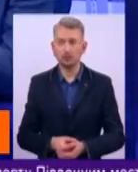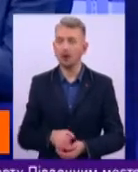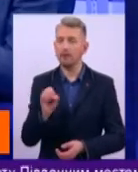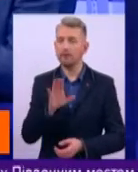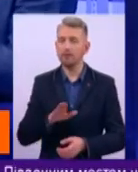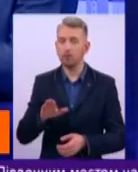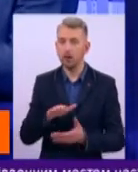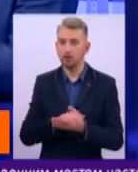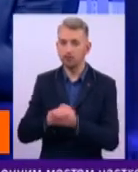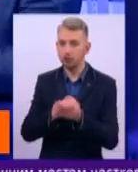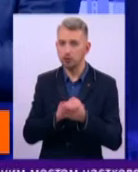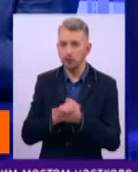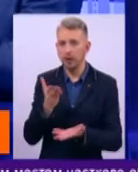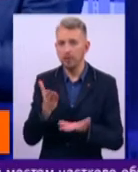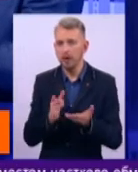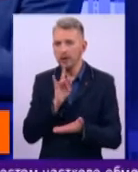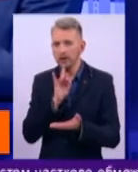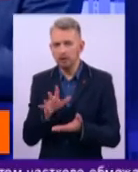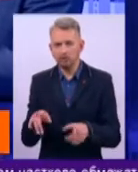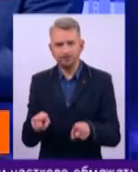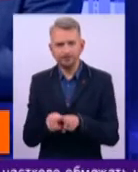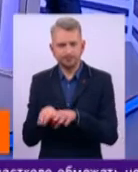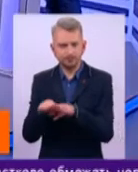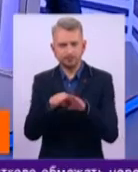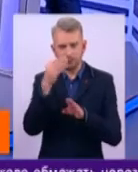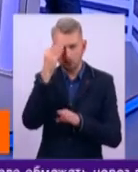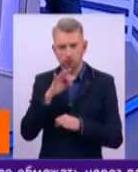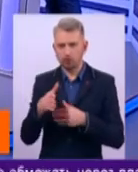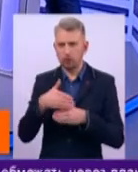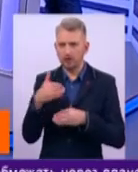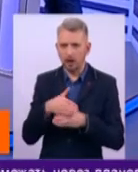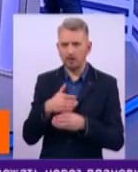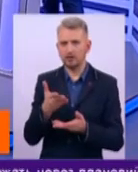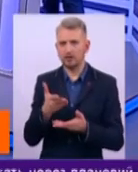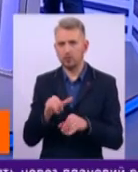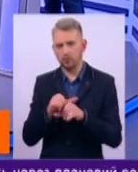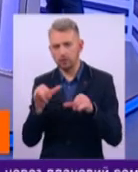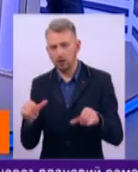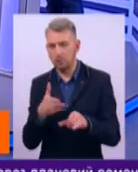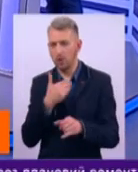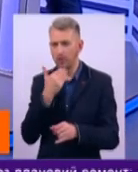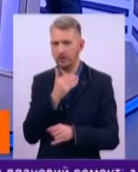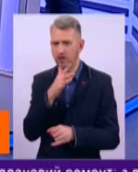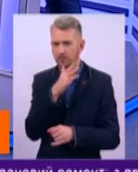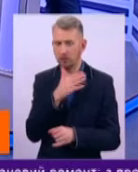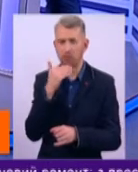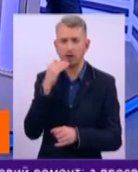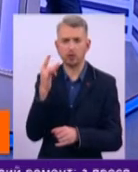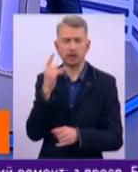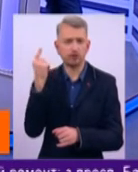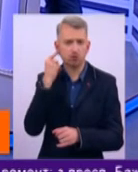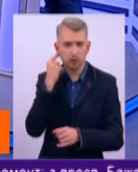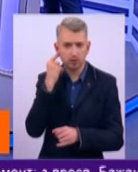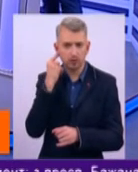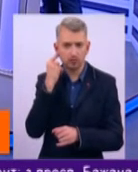Європейському Союзі, напевно, не буде настільки одностайних думок щодо санкцій, щодо подовження. Ми останнім часом це і багато разів чули із тієї